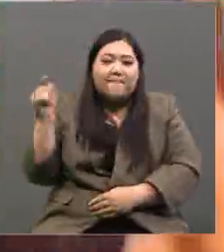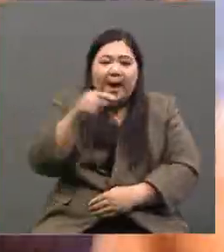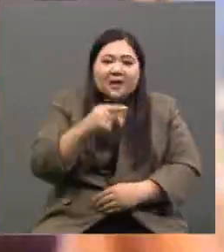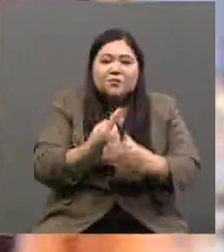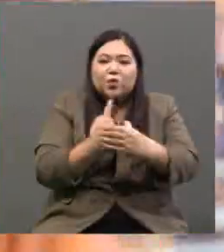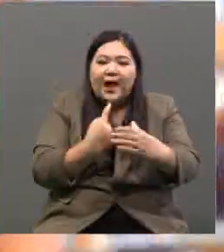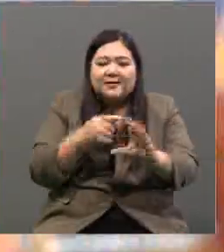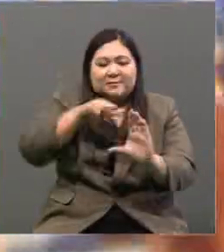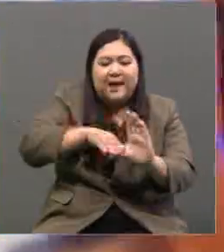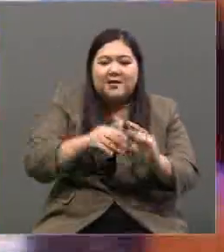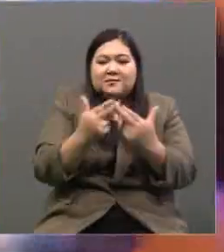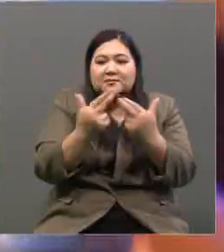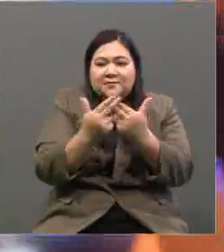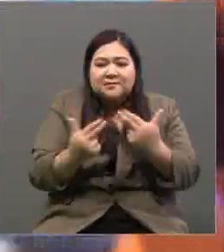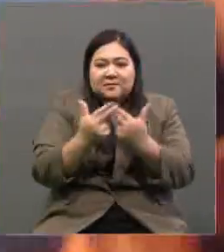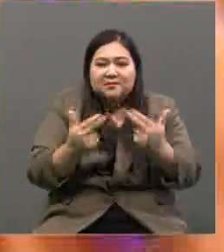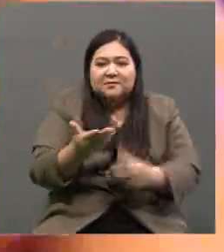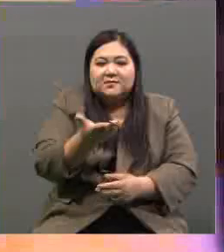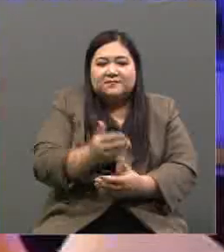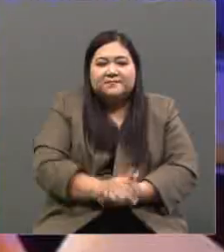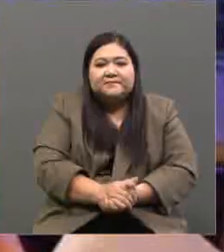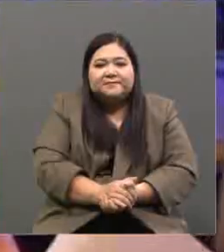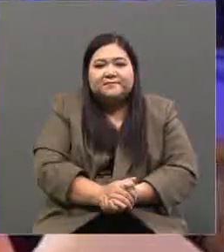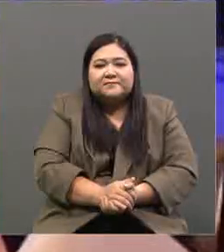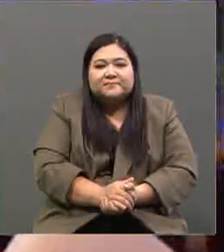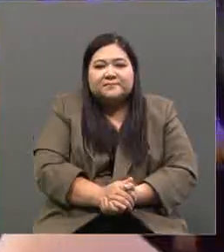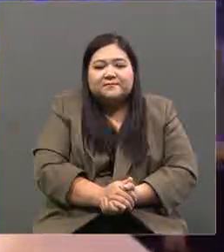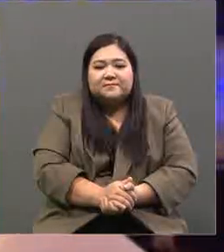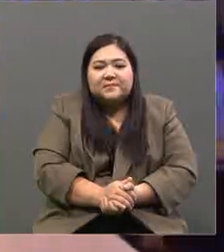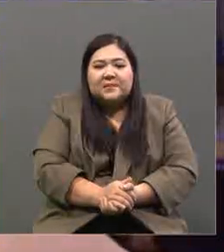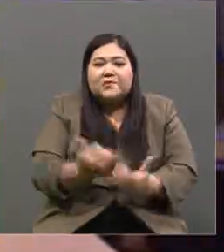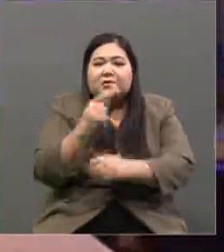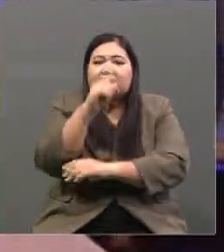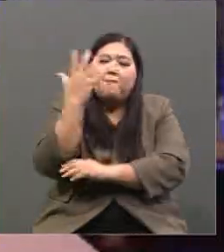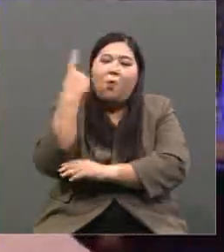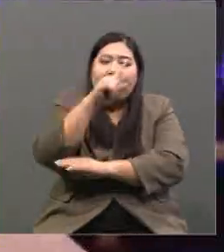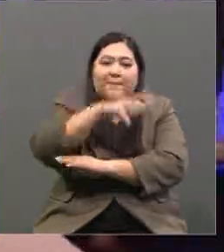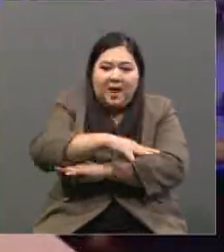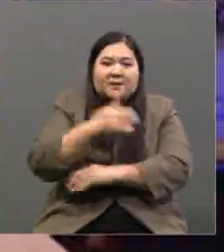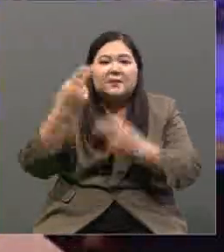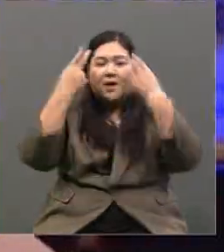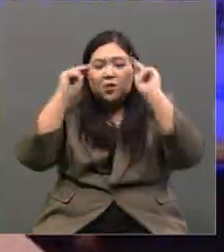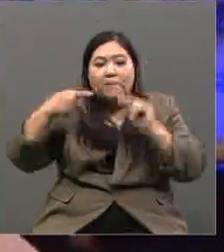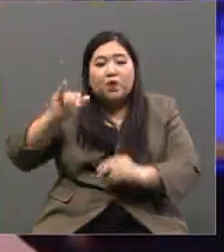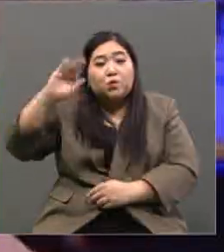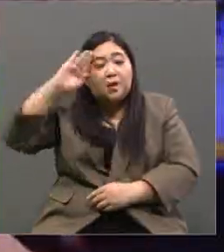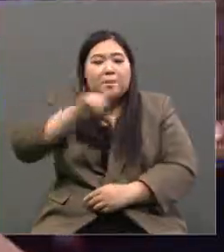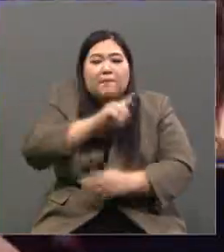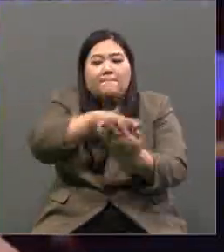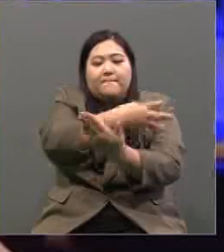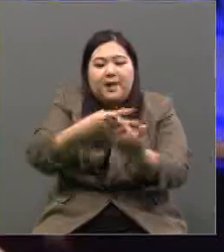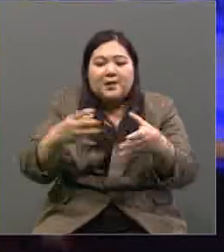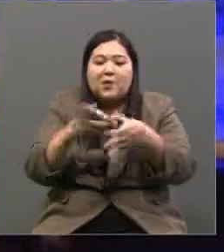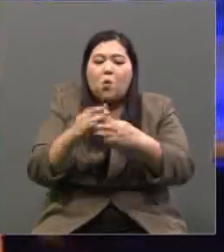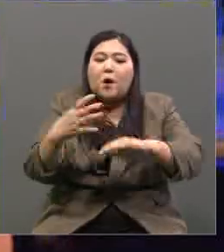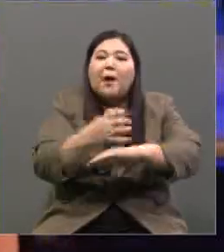รับกันอย่างท่วมท้นทีเดียวบ่ายวันนี้พลเอกประยุทธ์จันทร์โอชานายกรัฐมนตรีในฐานะประธานคณะกรรมการกำหนดแนวทางและยุทธศาสตร์พรรคการเมืองของ